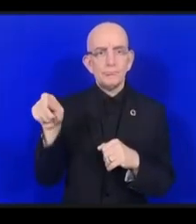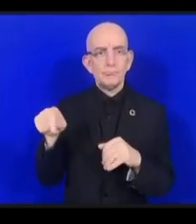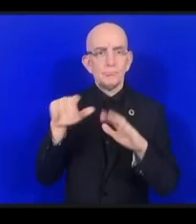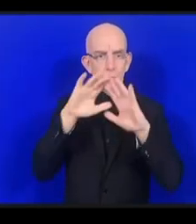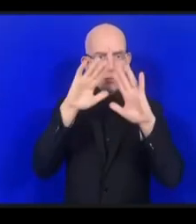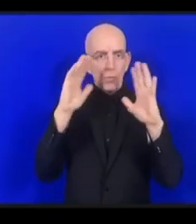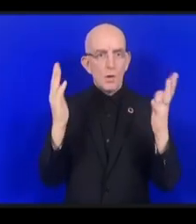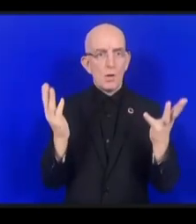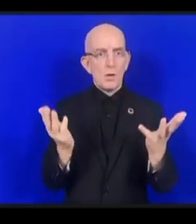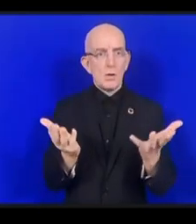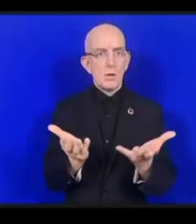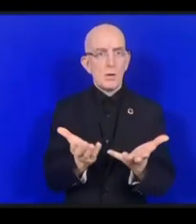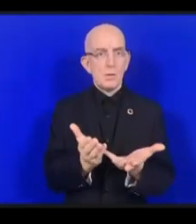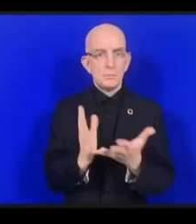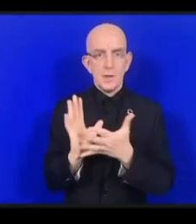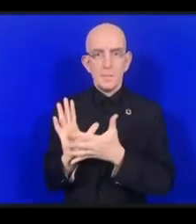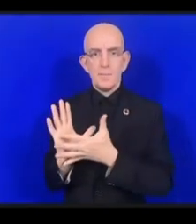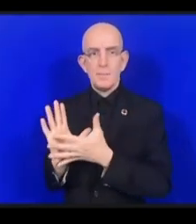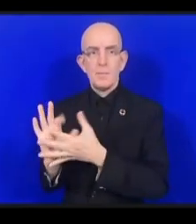人々が